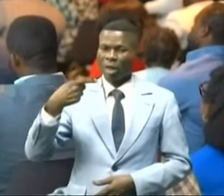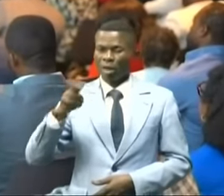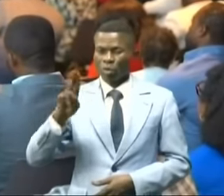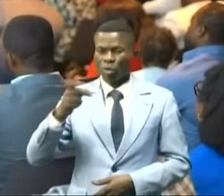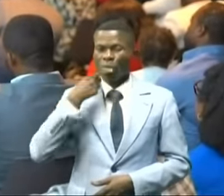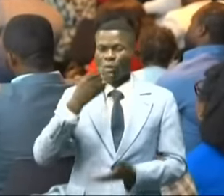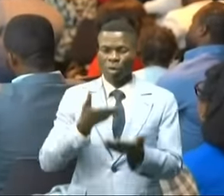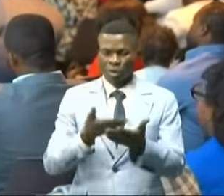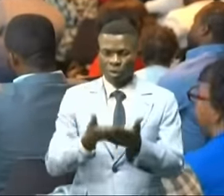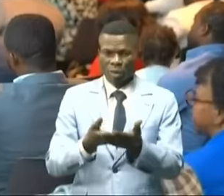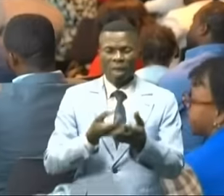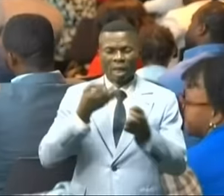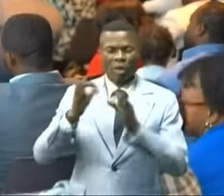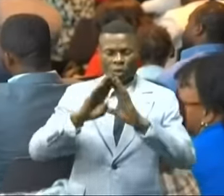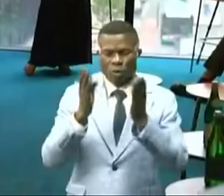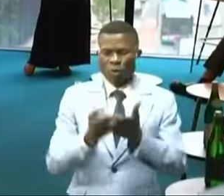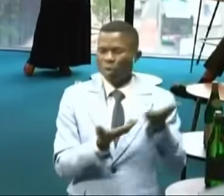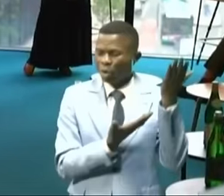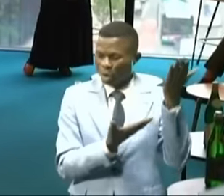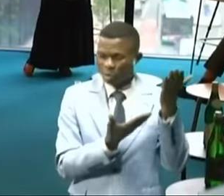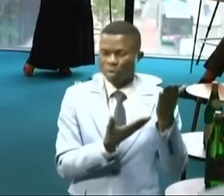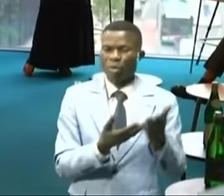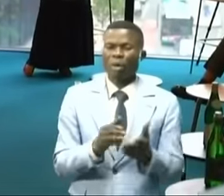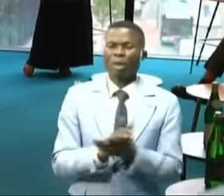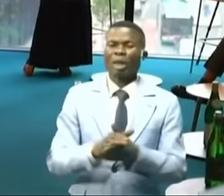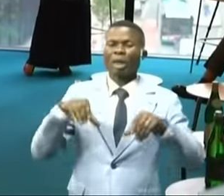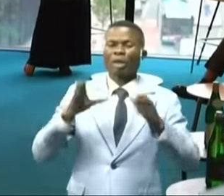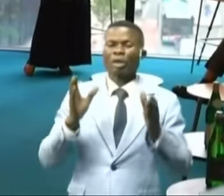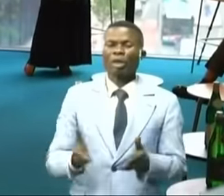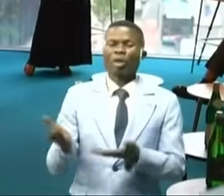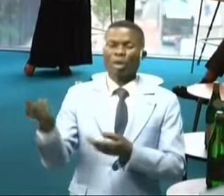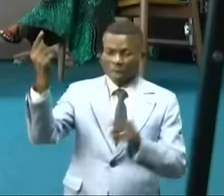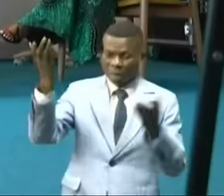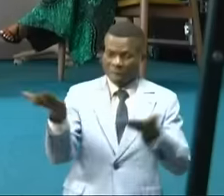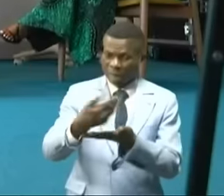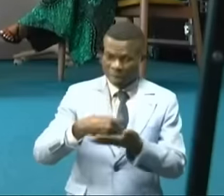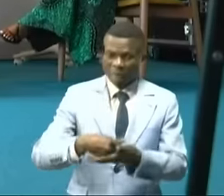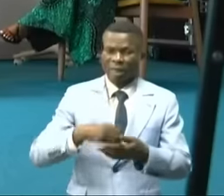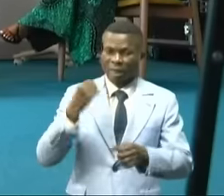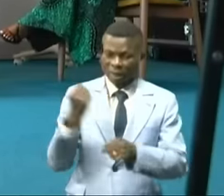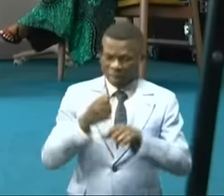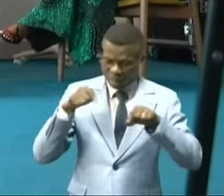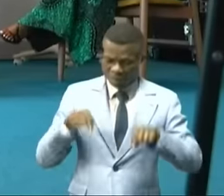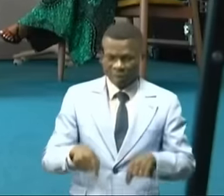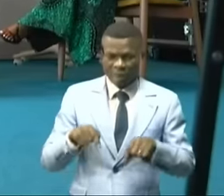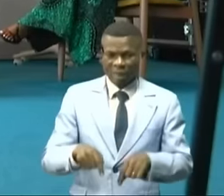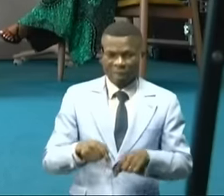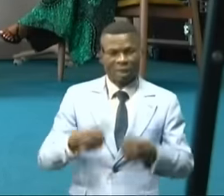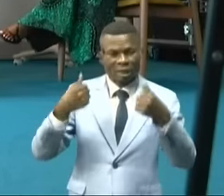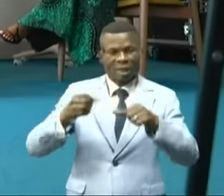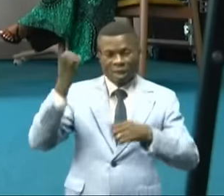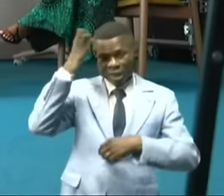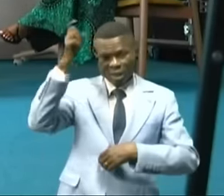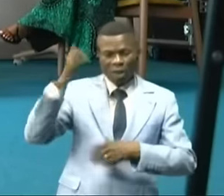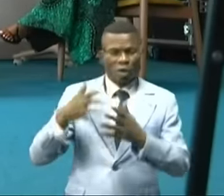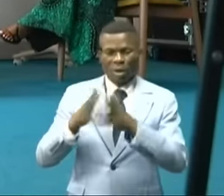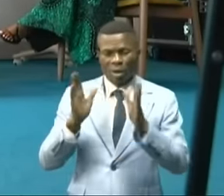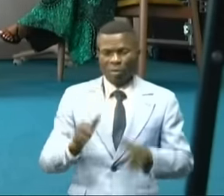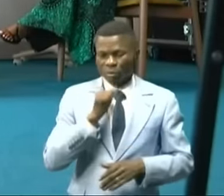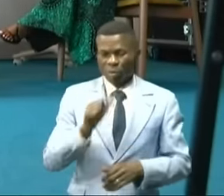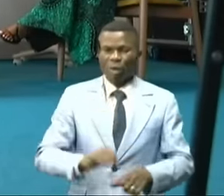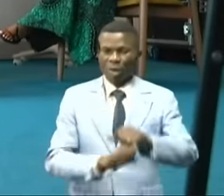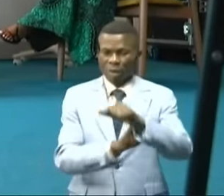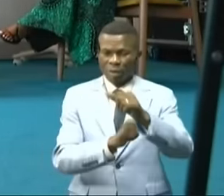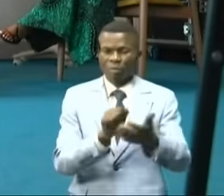inviter les entrepreneurs allemands et congolais à investir au pays. Le professeur Bruno Tshibangu Kabaji a mis en avant l'accompagnement offert